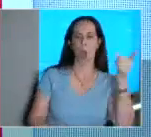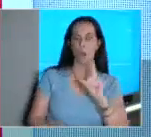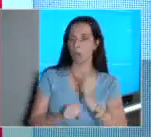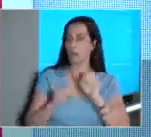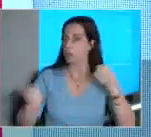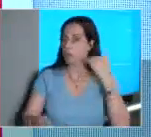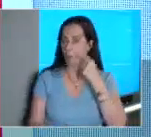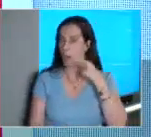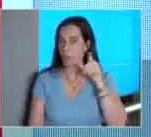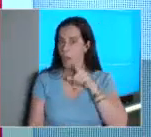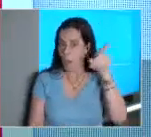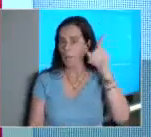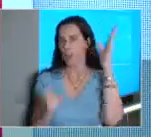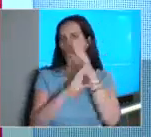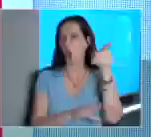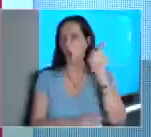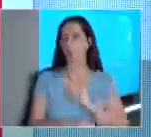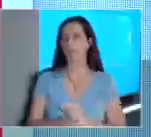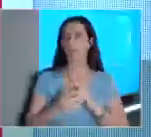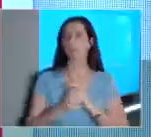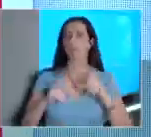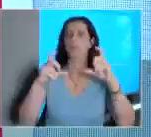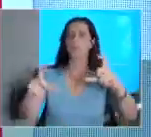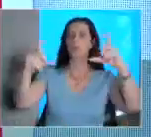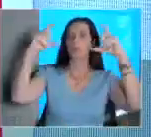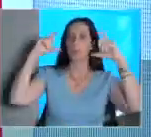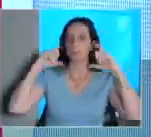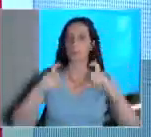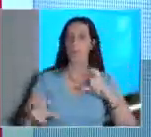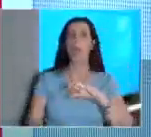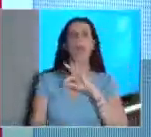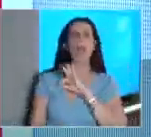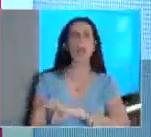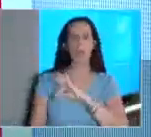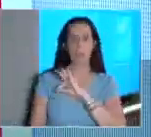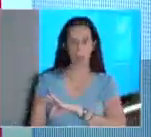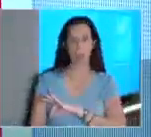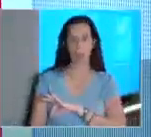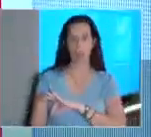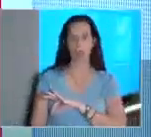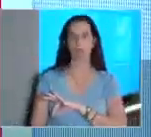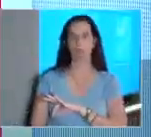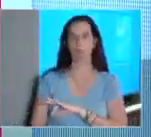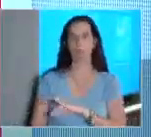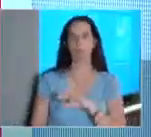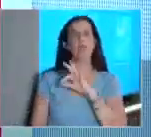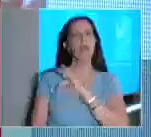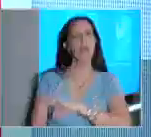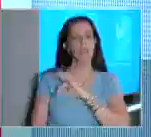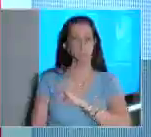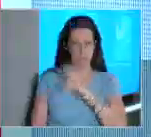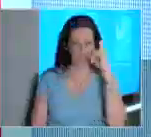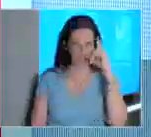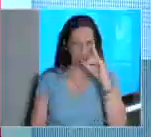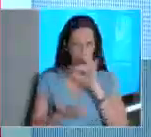טראמפ מאשים מדינת טרור. והכותרת הראשית היא ליברמן, אבל ליברמן בכותרת דעה. היא לא כותרת אינפורמטיבית, היא